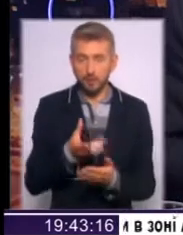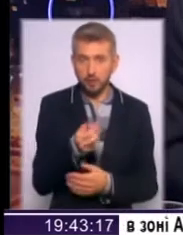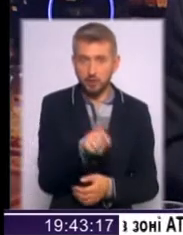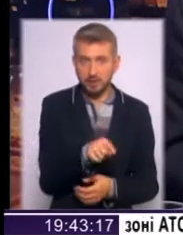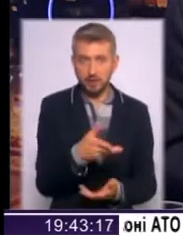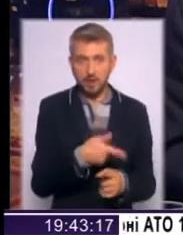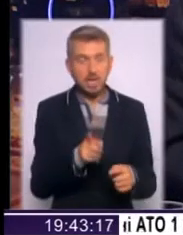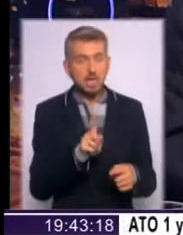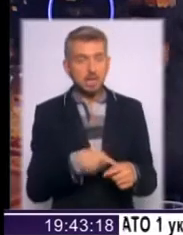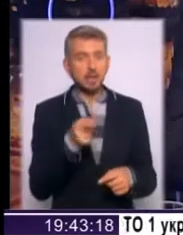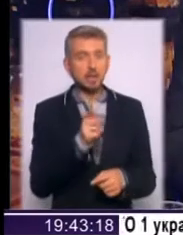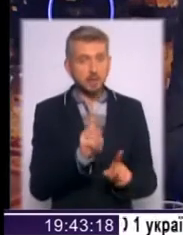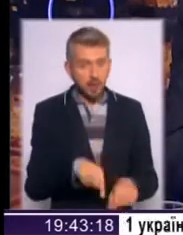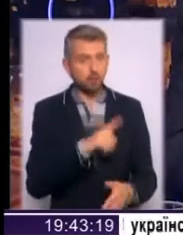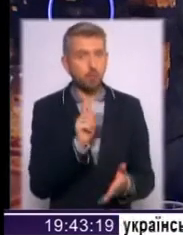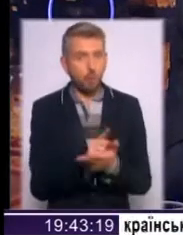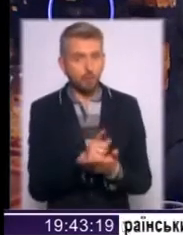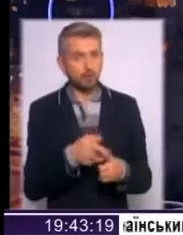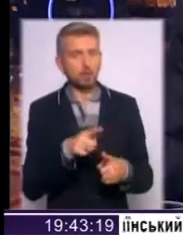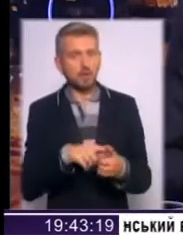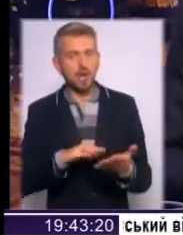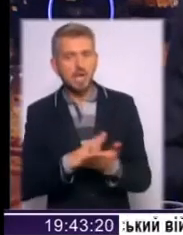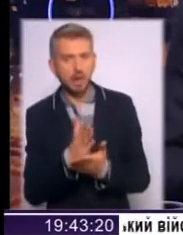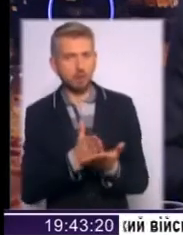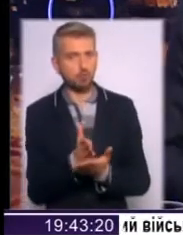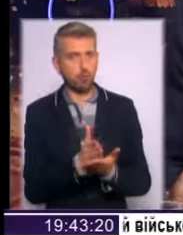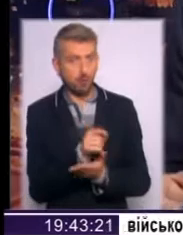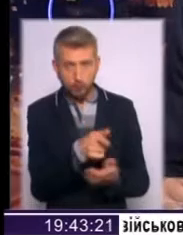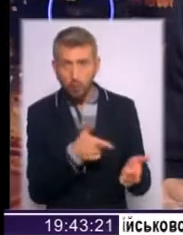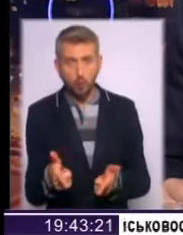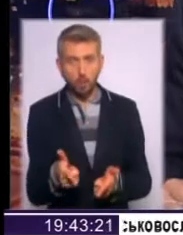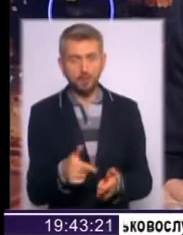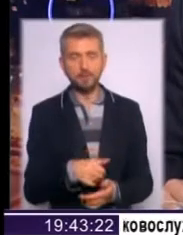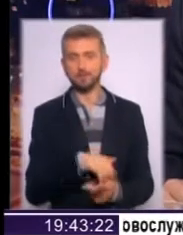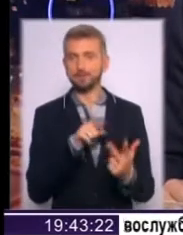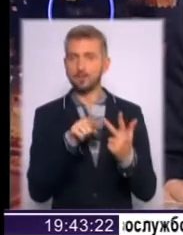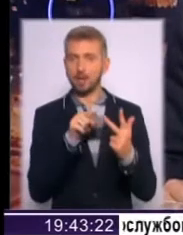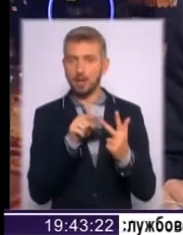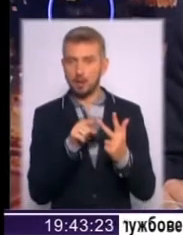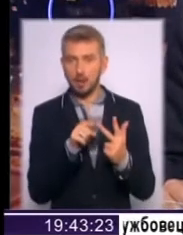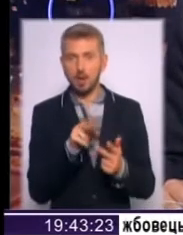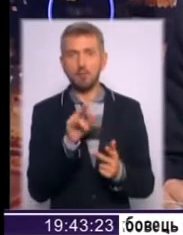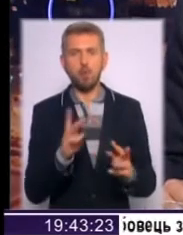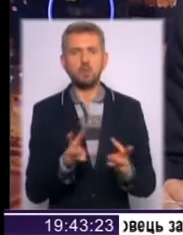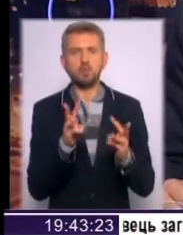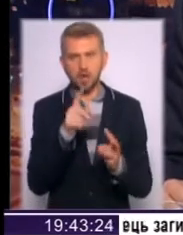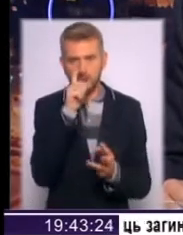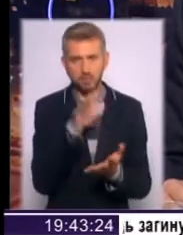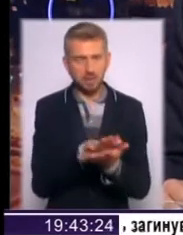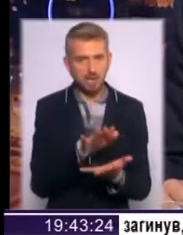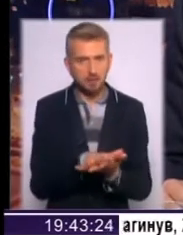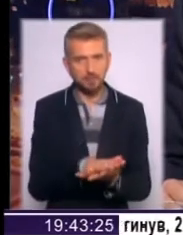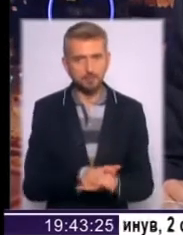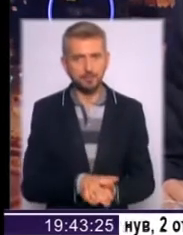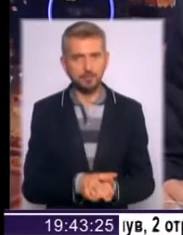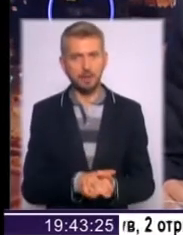логічно, це теж обов'язок, тому що це якість послуг. І вони готові. Наступний момент. По спаленню цього сміття,